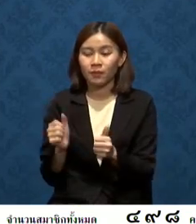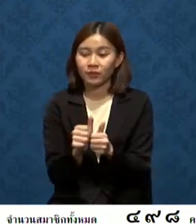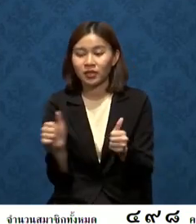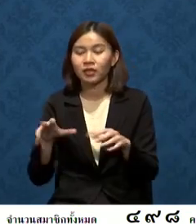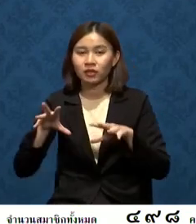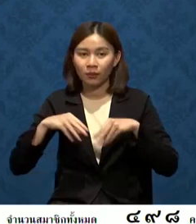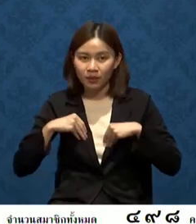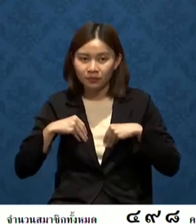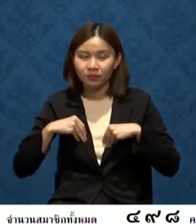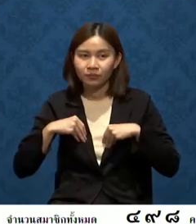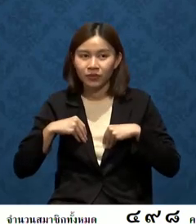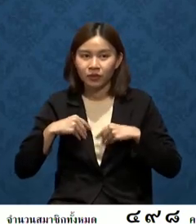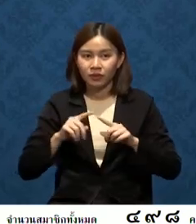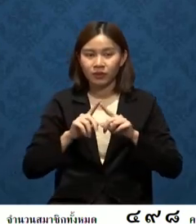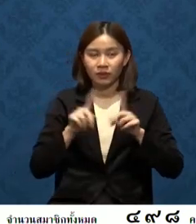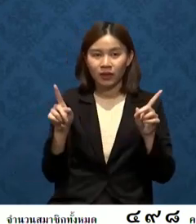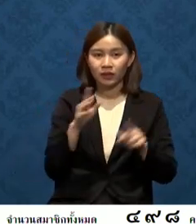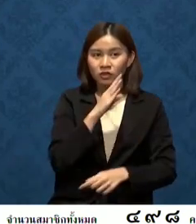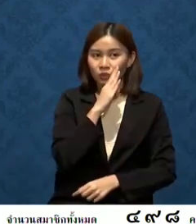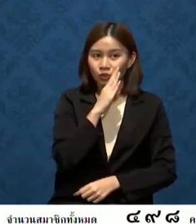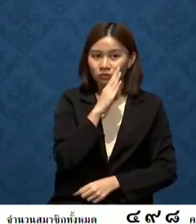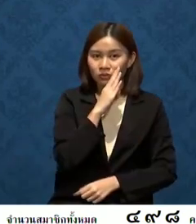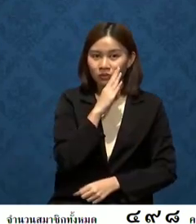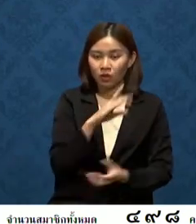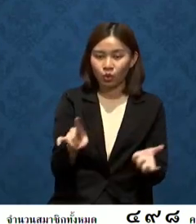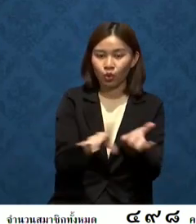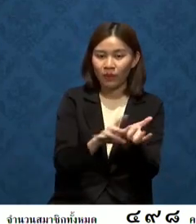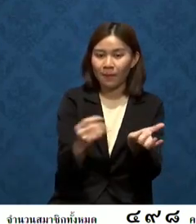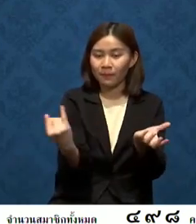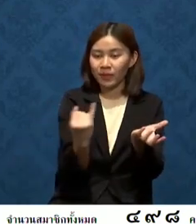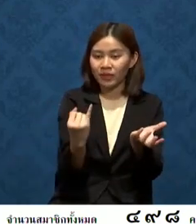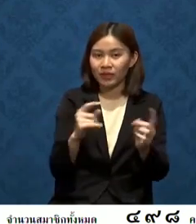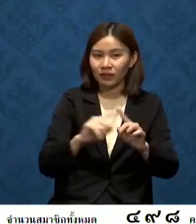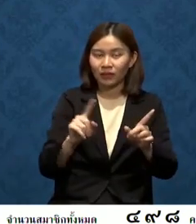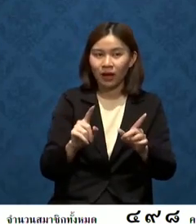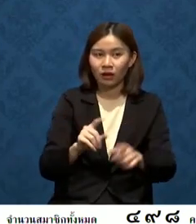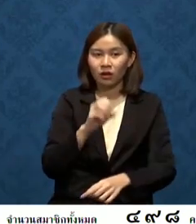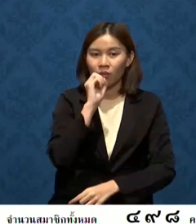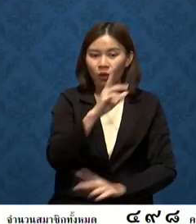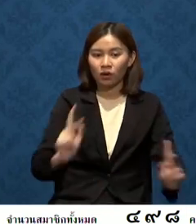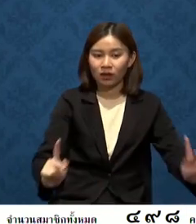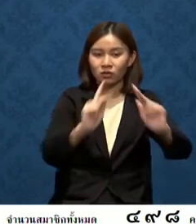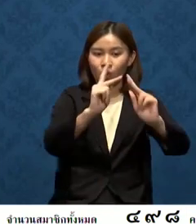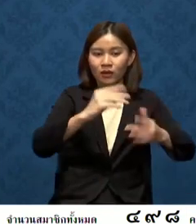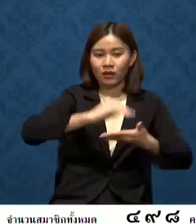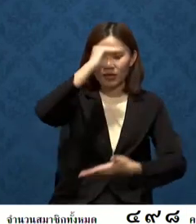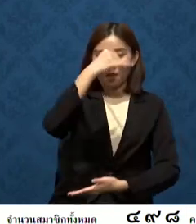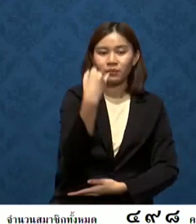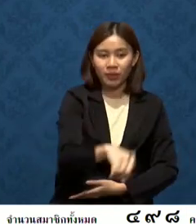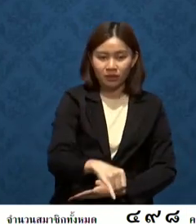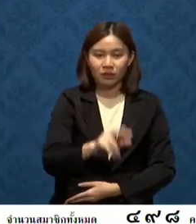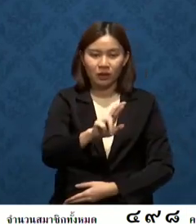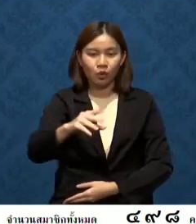รับไว้แต่ถ้าเกิดความด้อยคุณภาพการศึกษาก็ไปโทษกระทรวงศึกษาโทษระบบการ